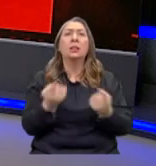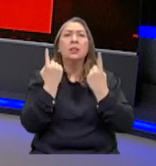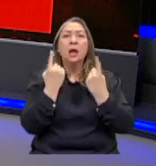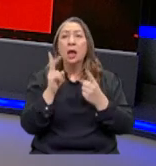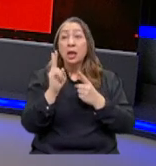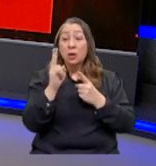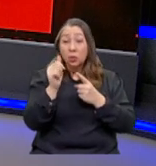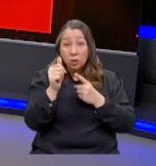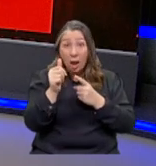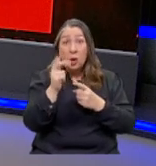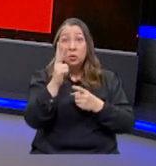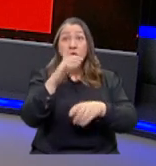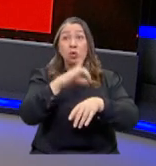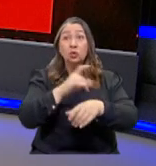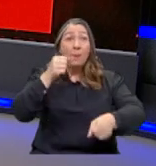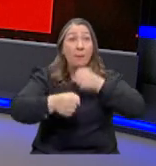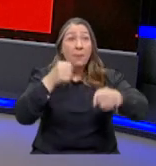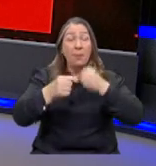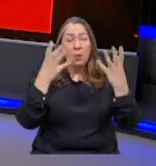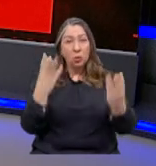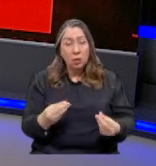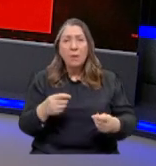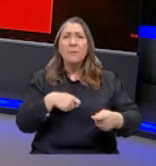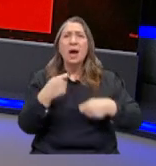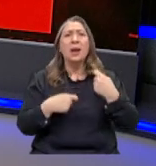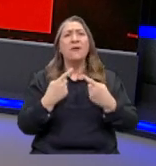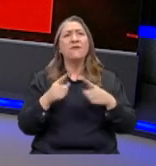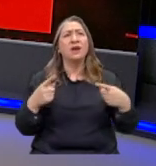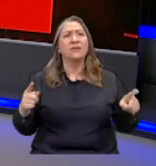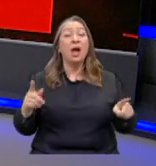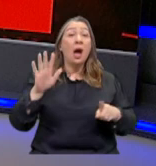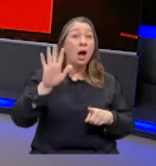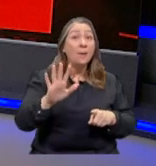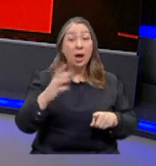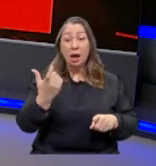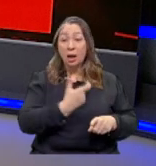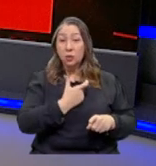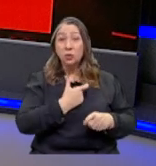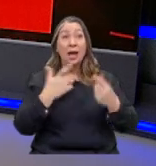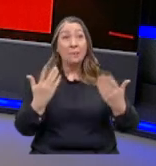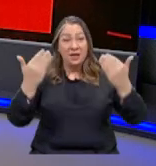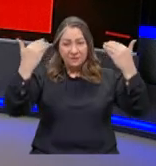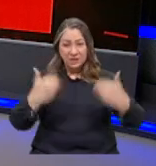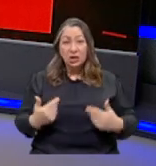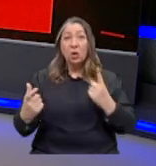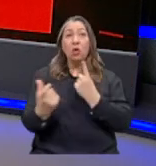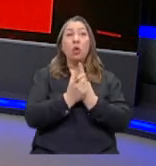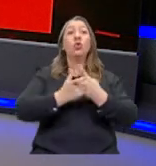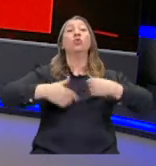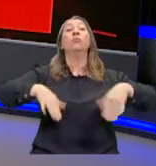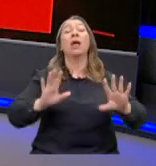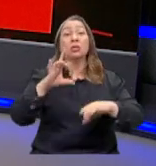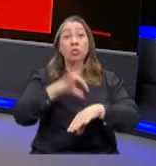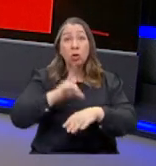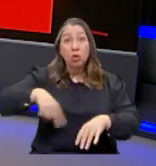İki günde 3 doktor daha saldırıya uğradı. Bahaneler farklıydı ama hem kanunen hem fiziken korunmayan